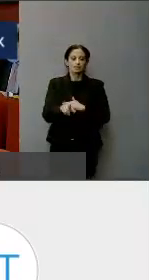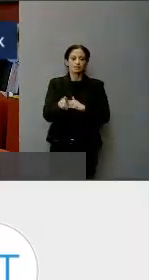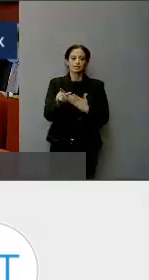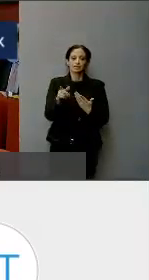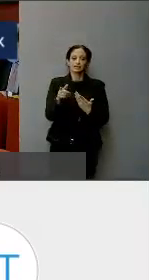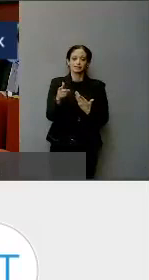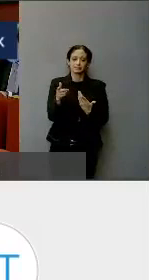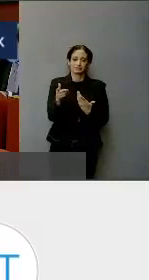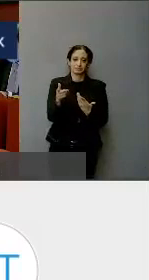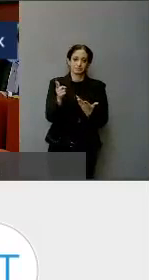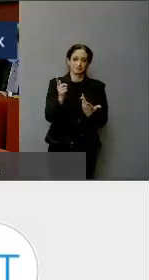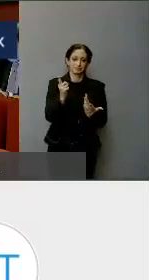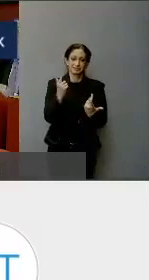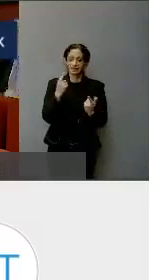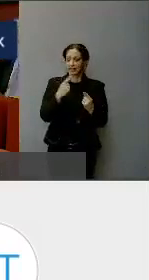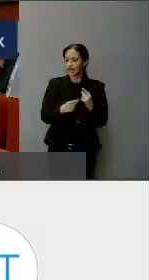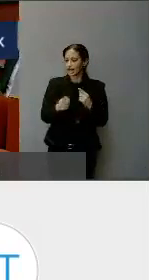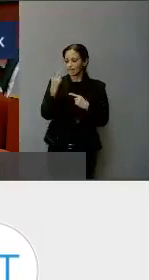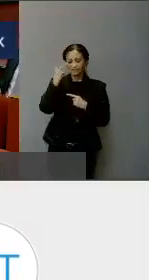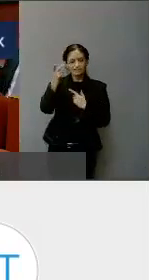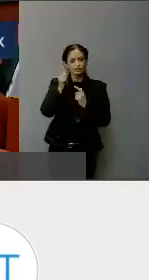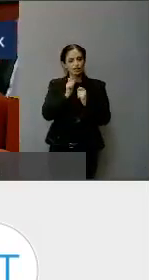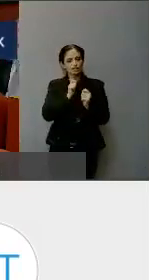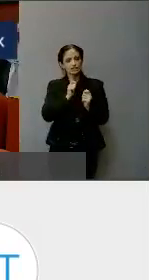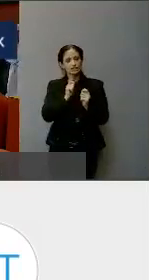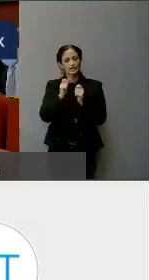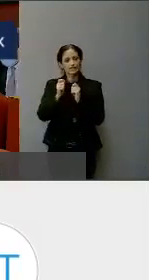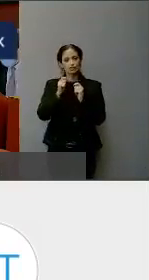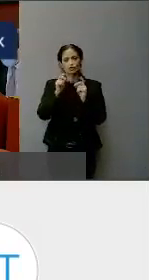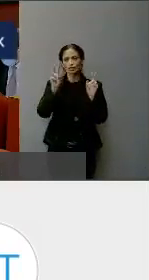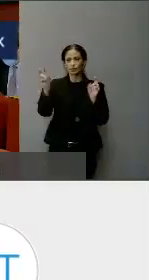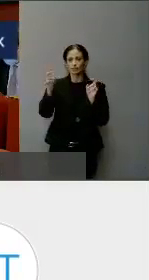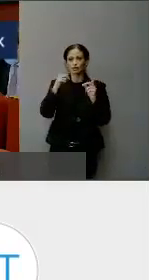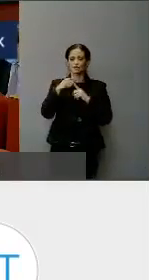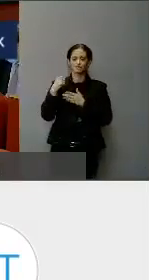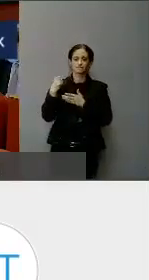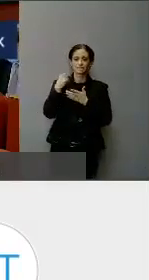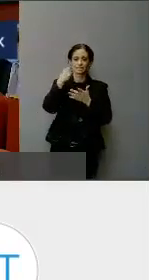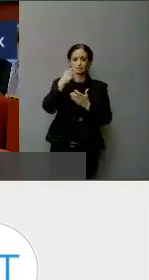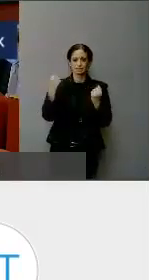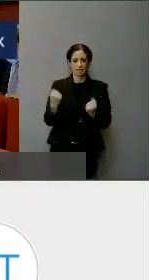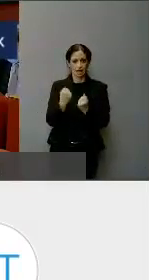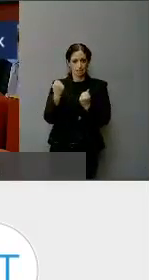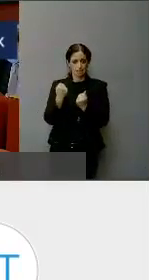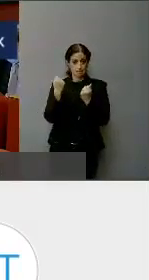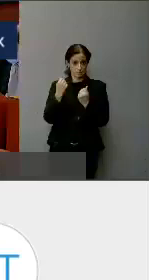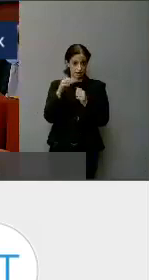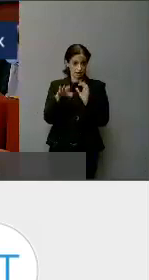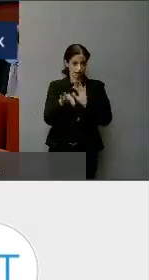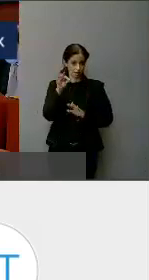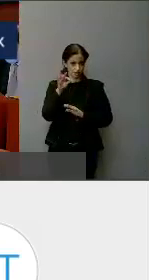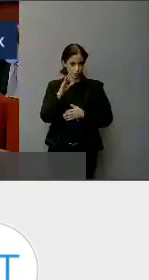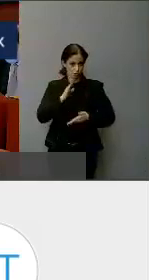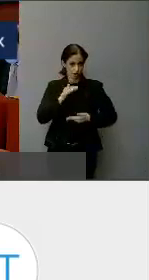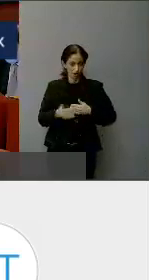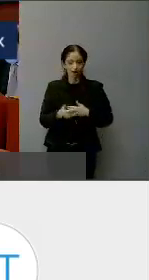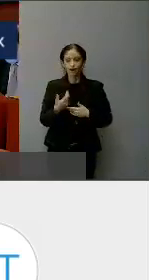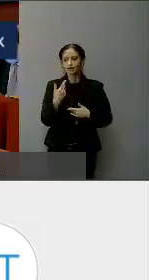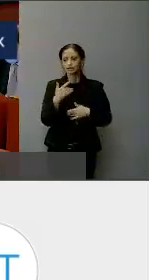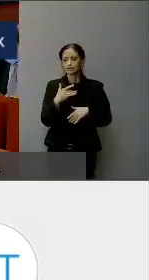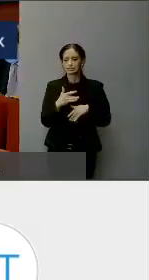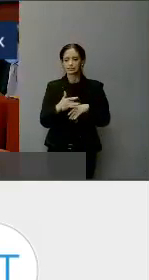come la trattazione di temi come il finanziamento delle campagne elettorali eccetera siano profondamente delicati